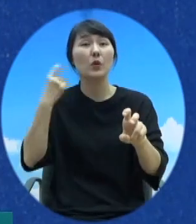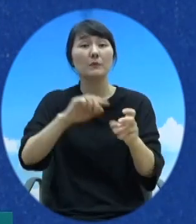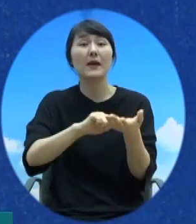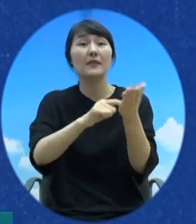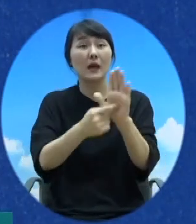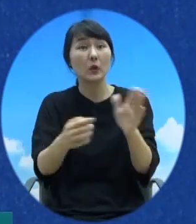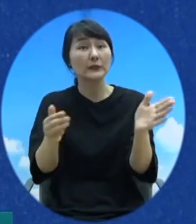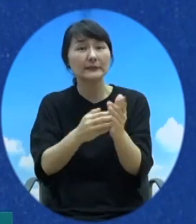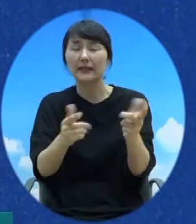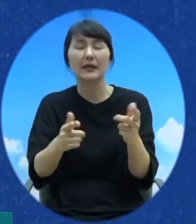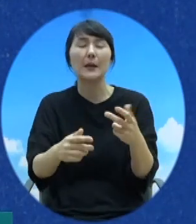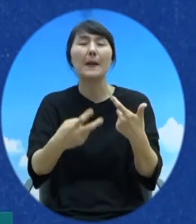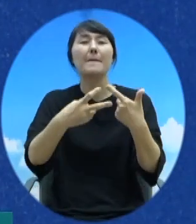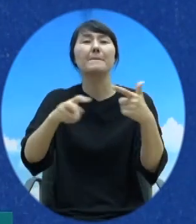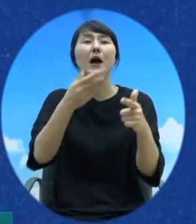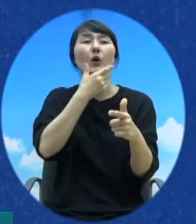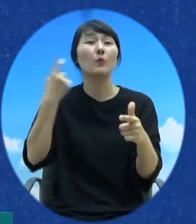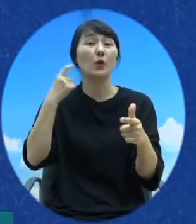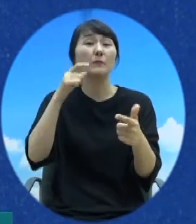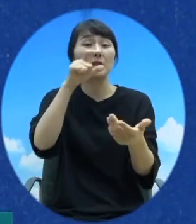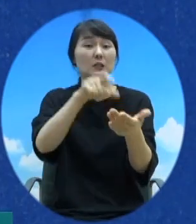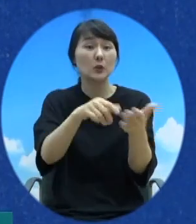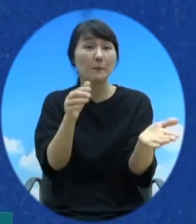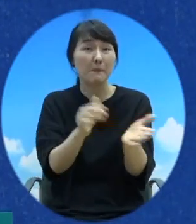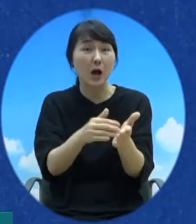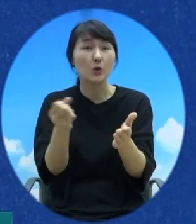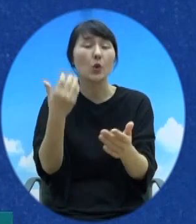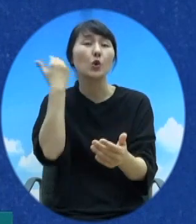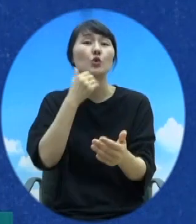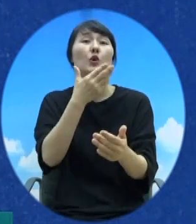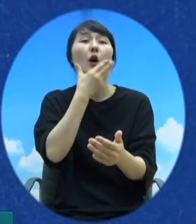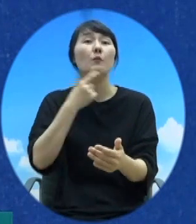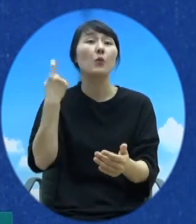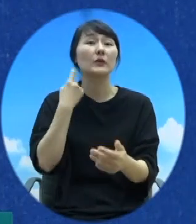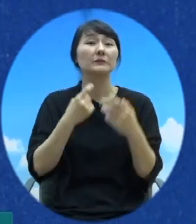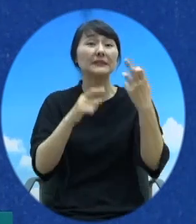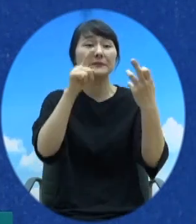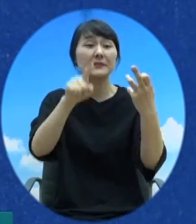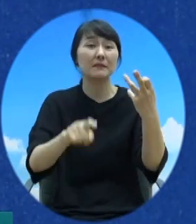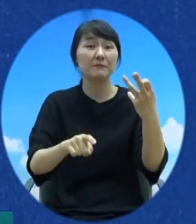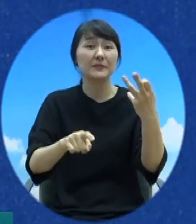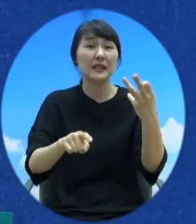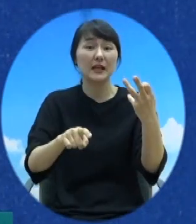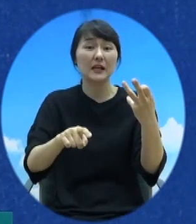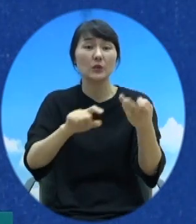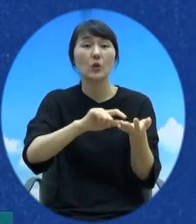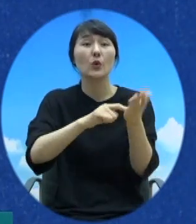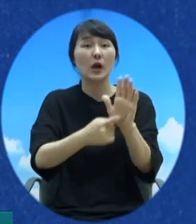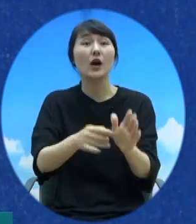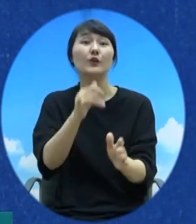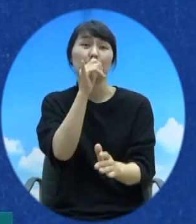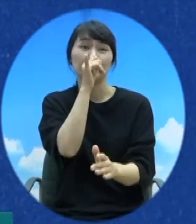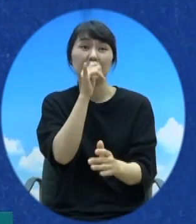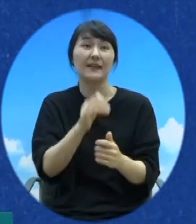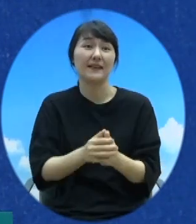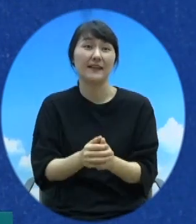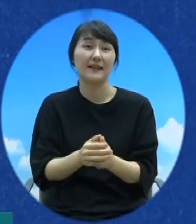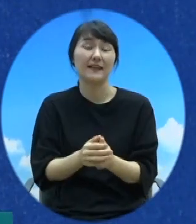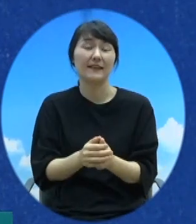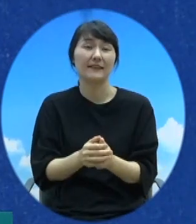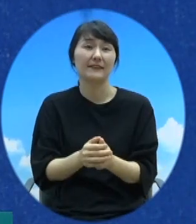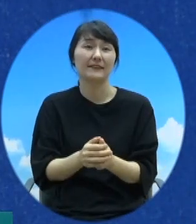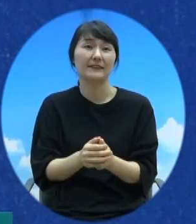나오지만은 마가복음에도 기록되어 있고 누가복음 13장에도 동일하게 기록되어 있습니다.